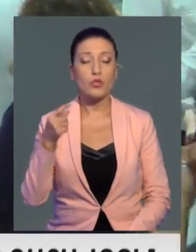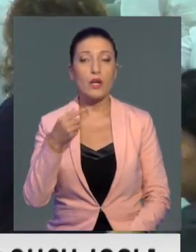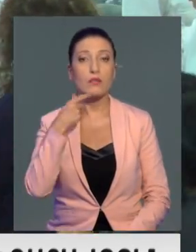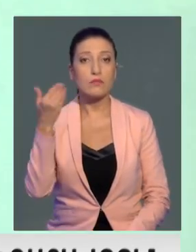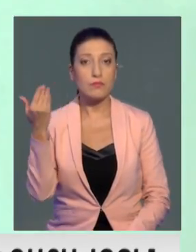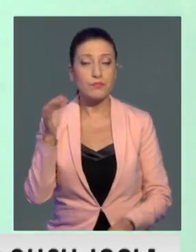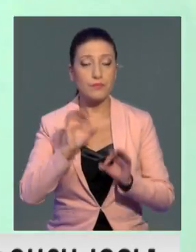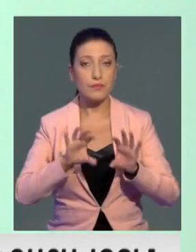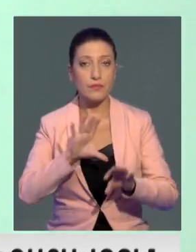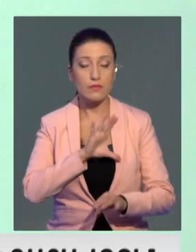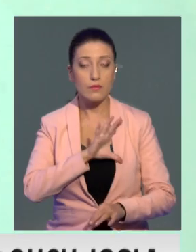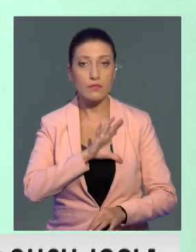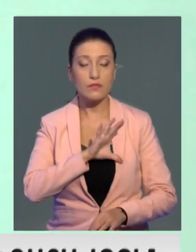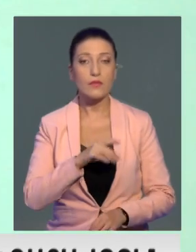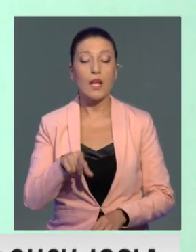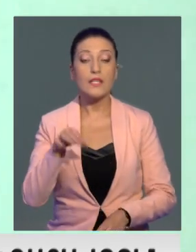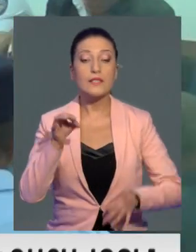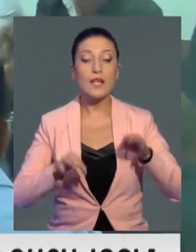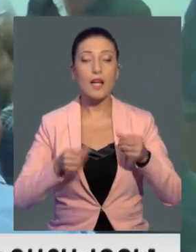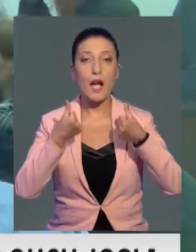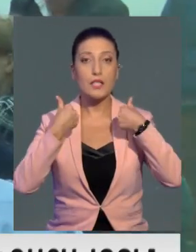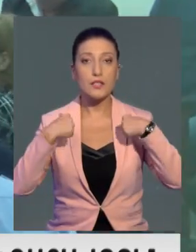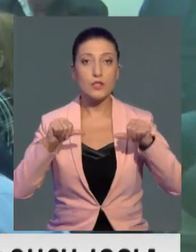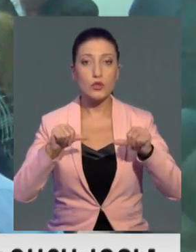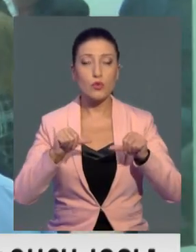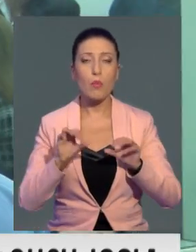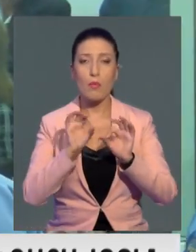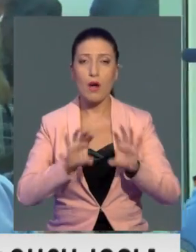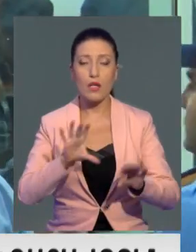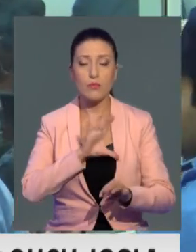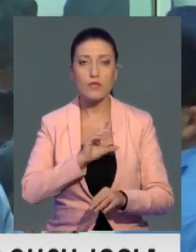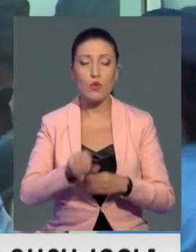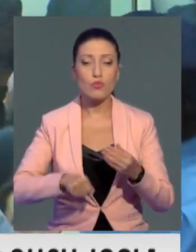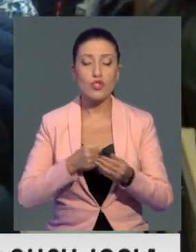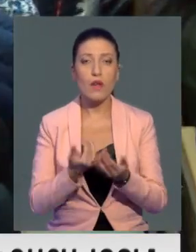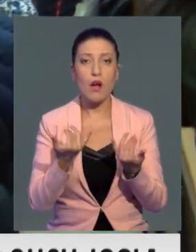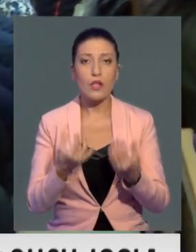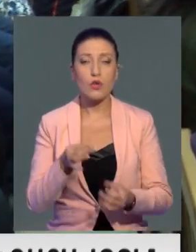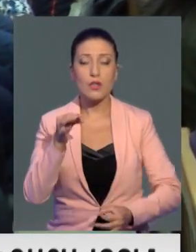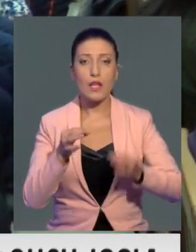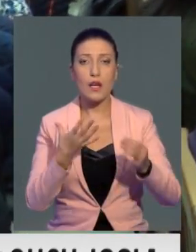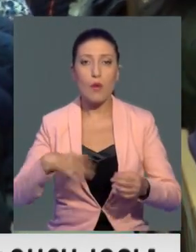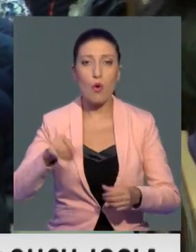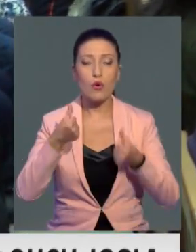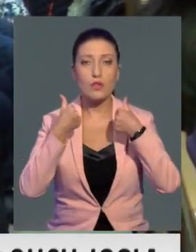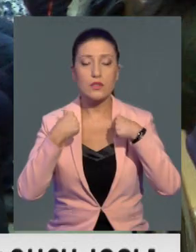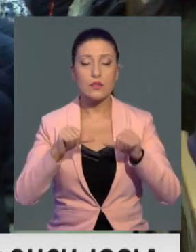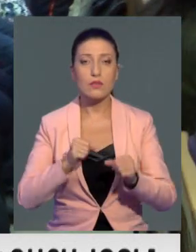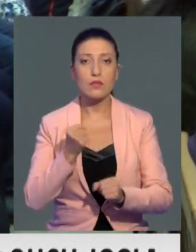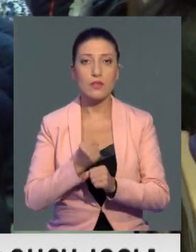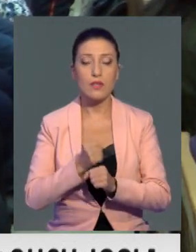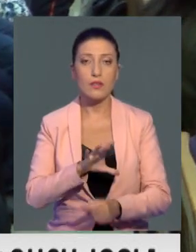Նա այս դատական նիստում նշեց, որ մինչև այսօր բոլոր դատարանները այս գործով կատարել են գրեթե